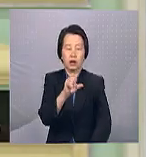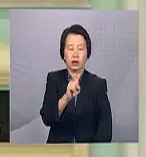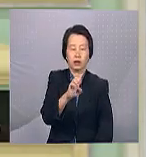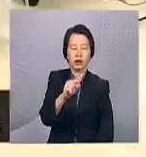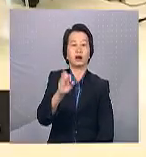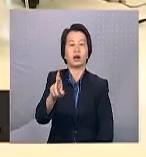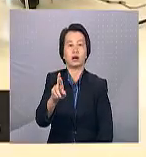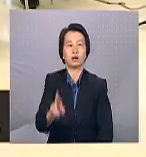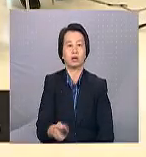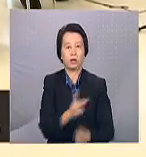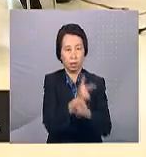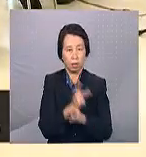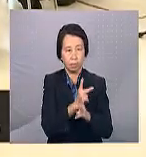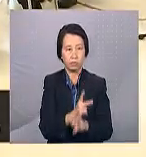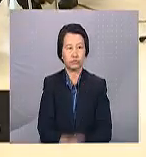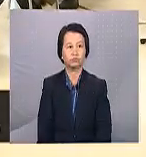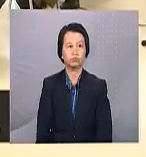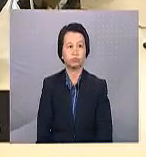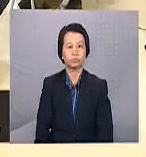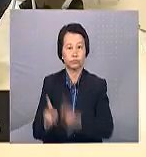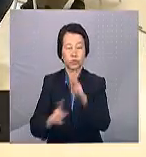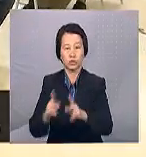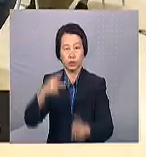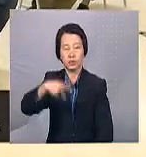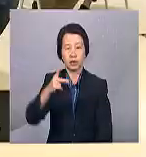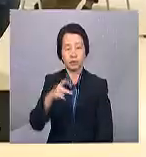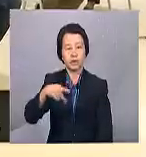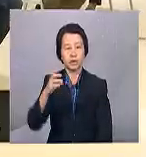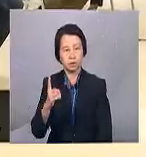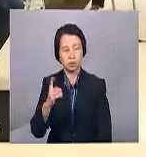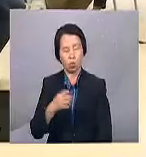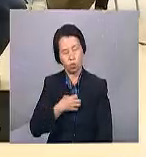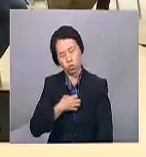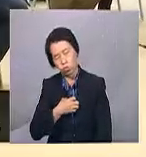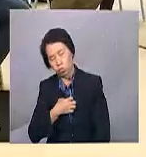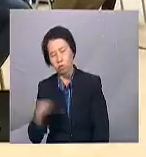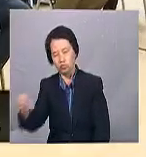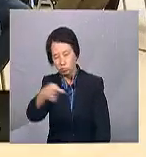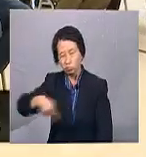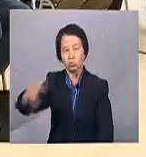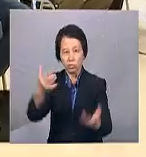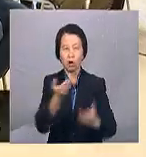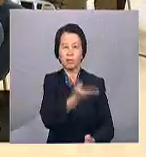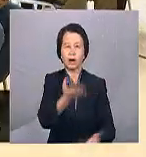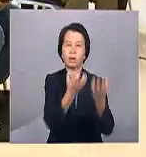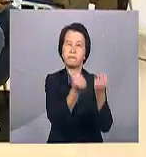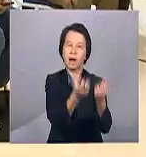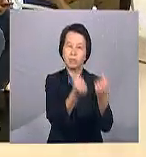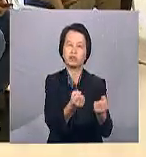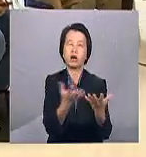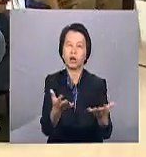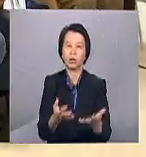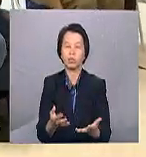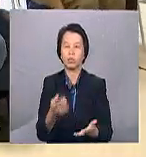Okey, Datuk Sri, mengenai keluhan penduduk di kawasan PKPD yang mereka memerlukan barangan basah di kawasan mereka. So,